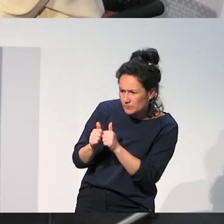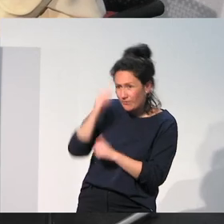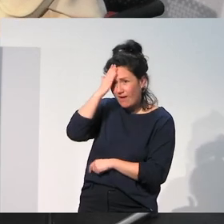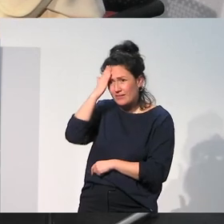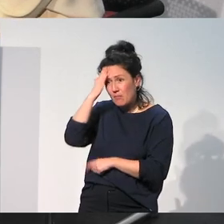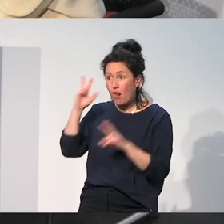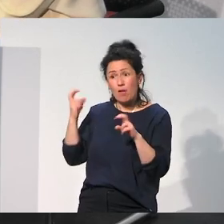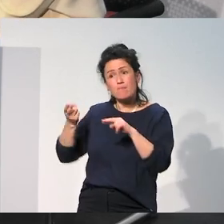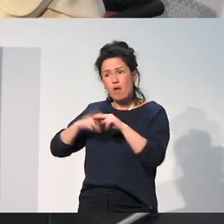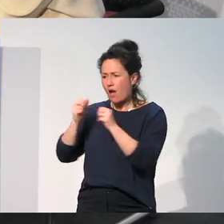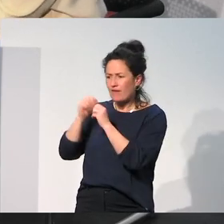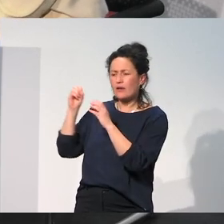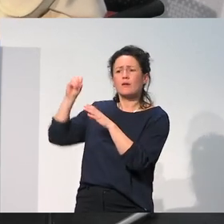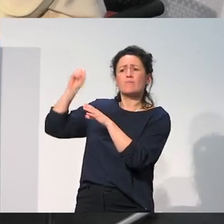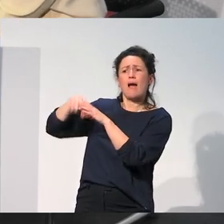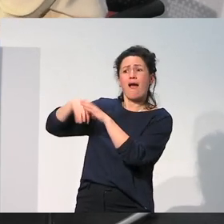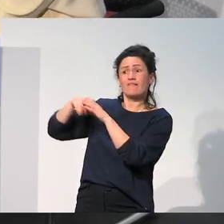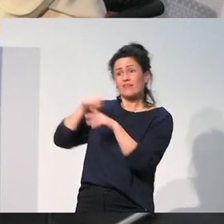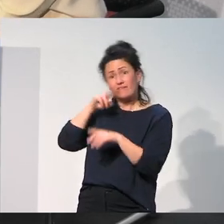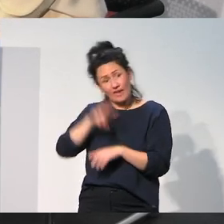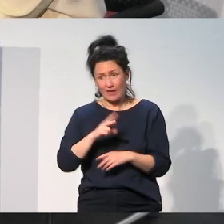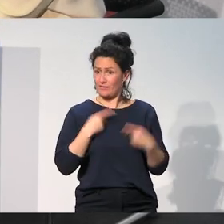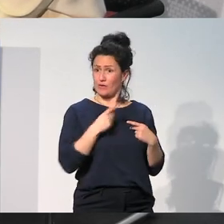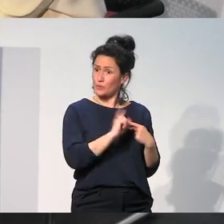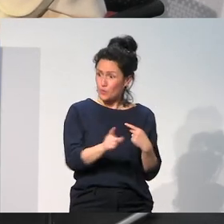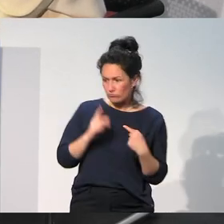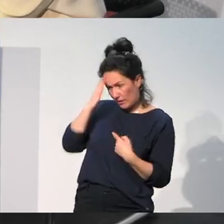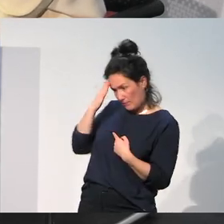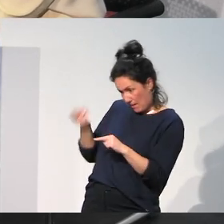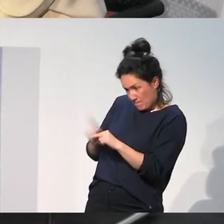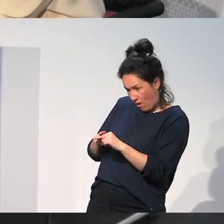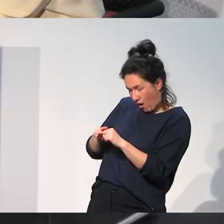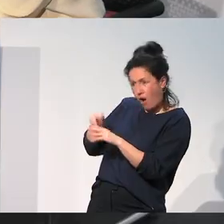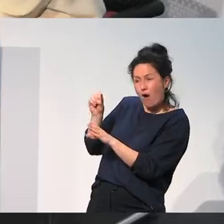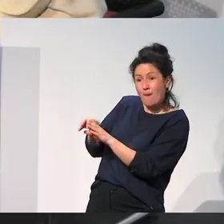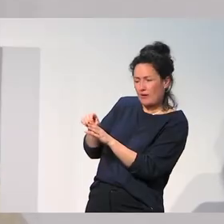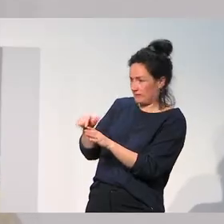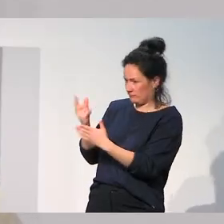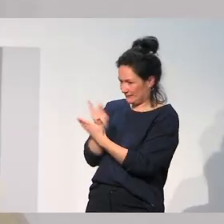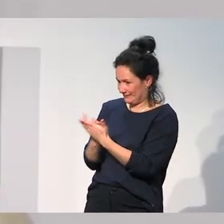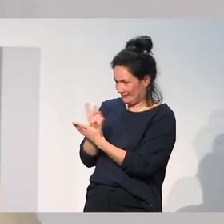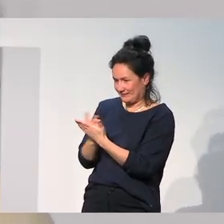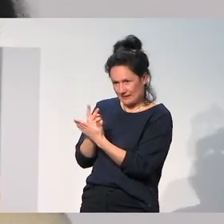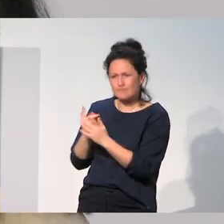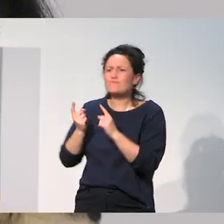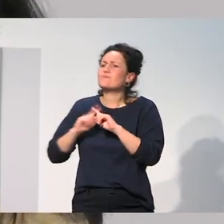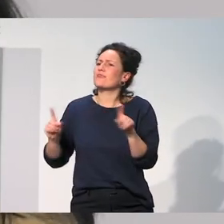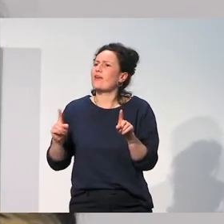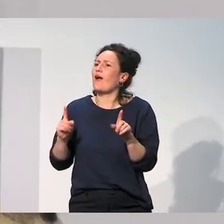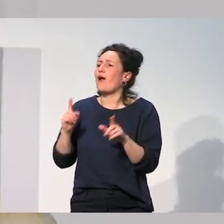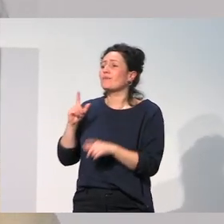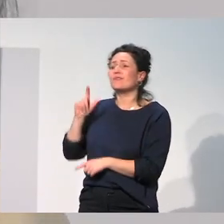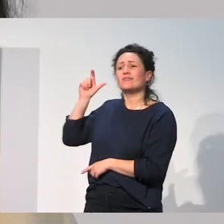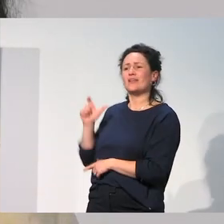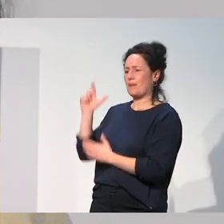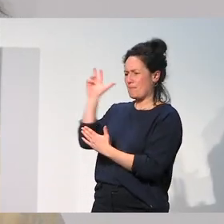et non pas à partir d'un animal vivant, à l'inverse du peintre qui a fait le portrait de sa fille Auguste avec le pingouin.